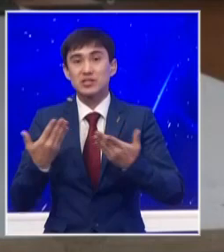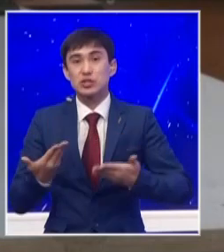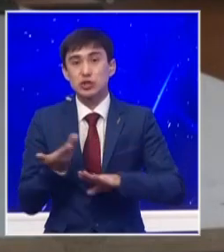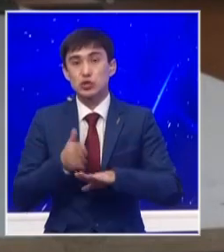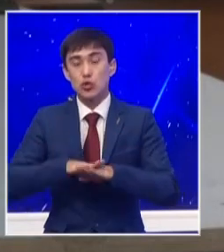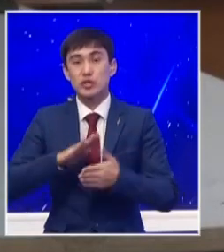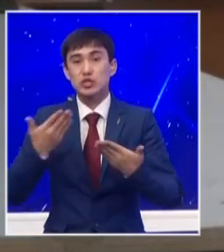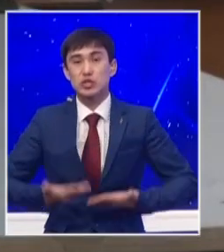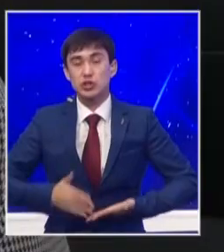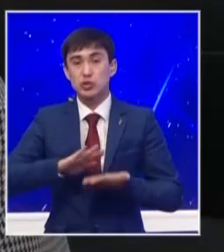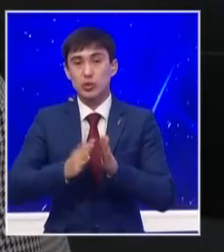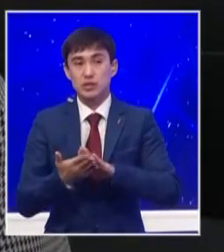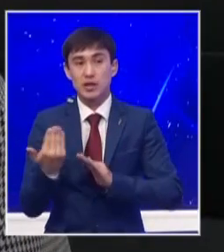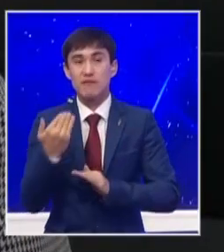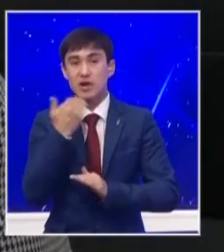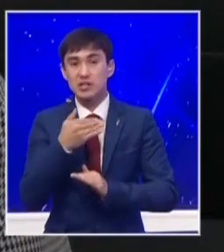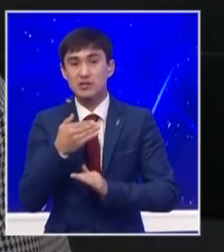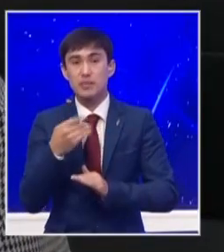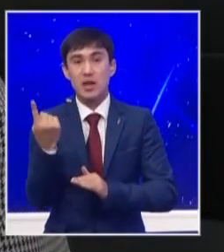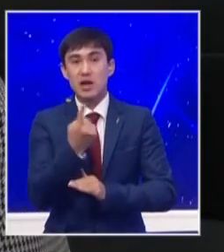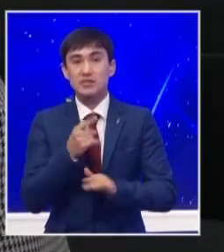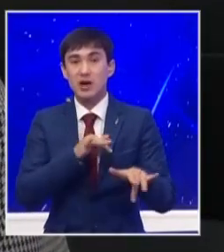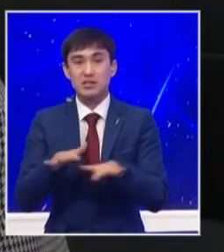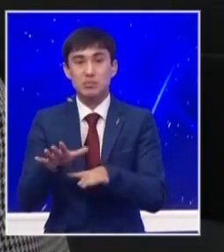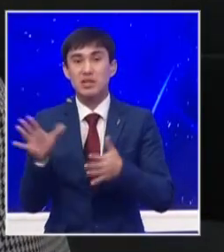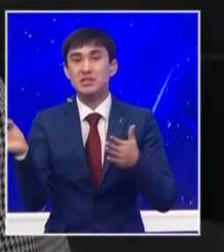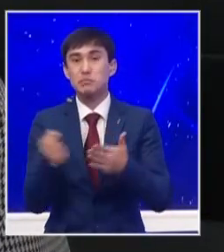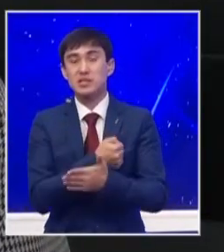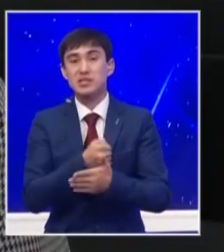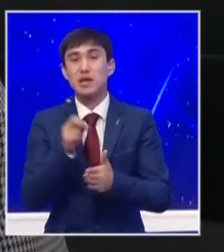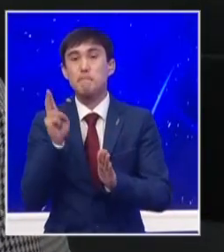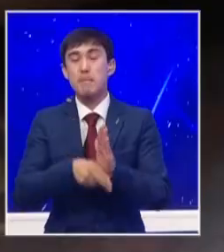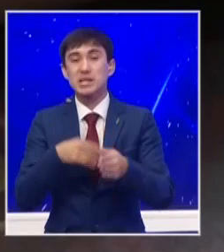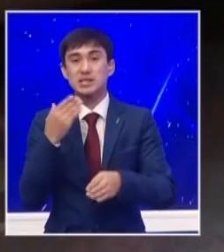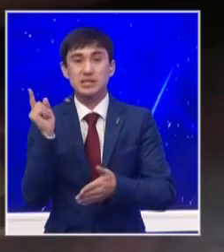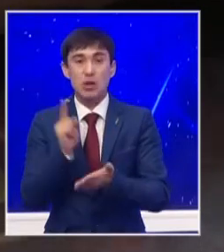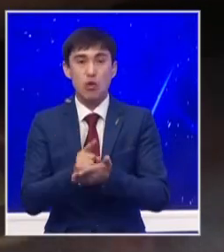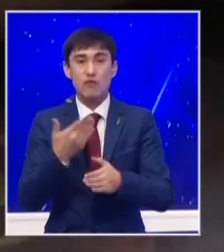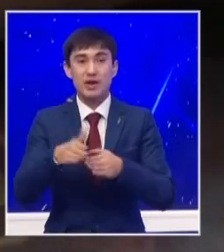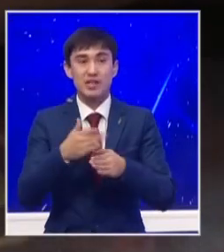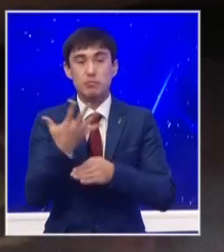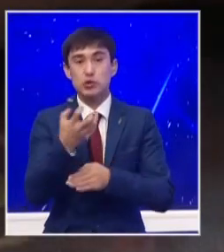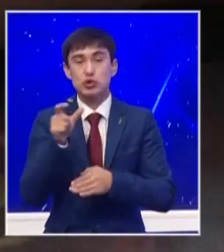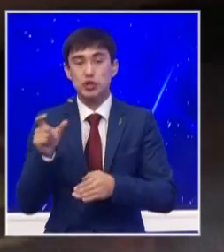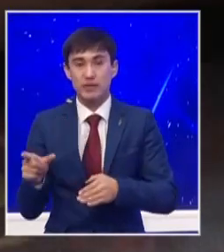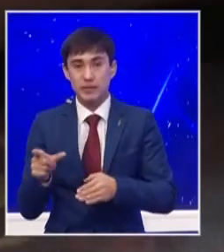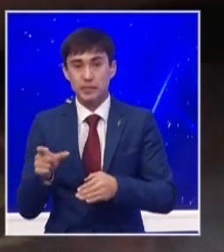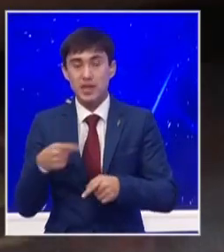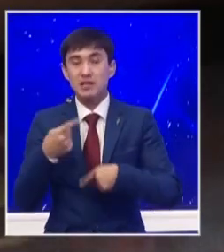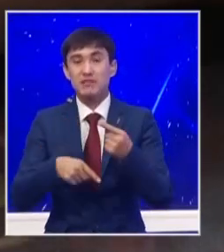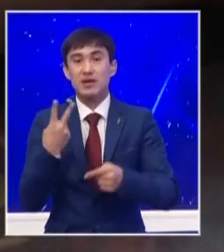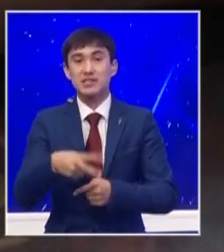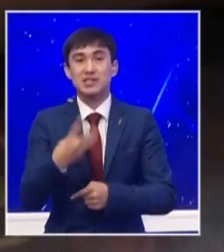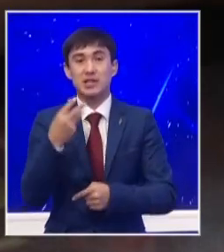жизненной ситуации тогда в качестве разовой акции были списаны беззалоговые кредиты 500.000 человек Затем в в